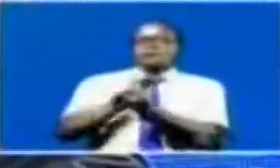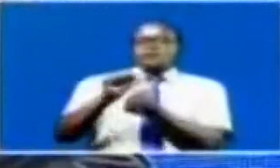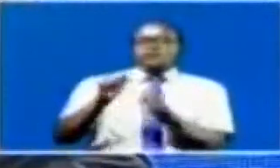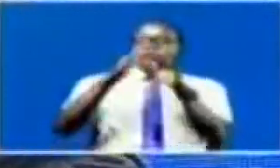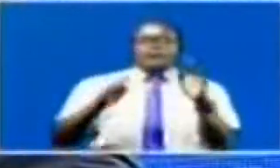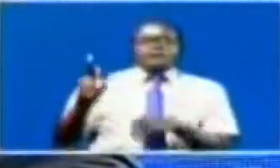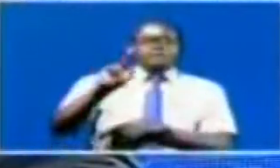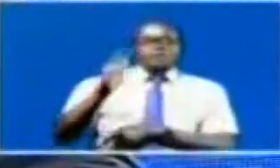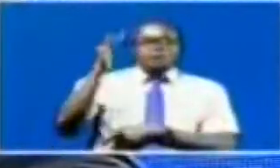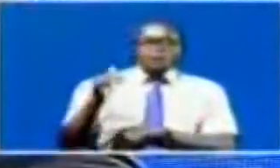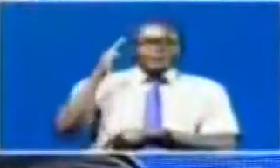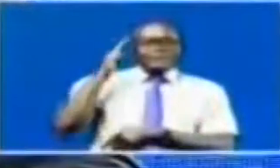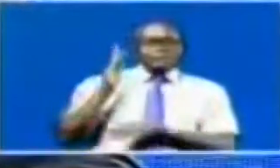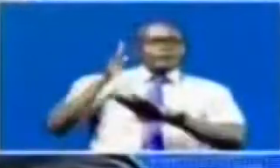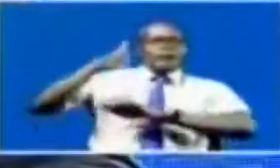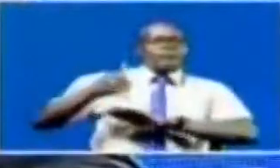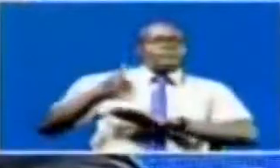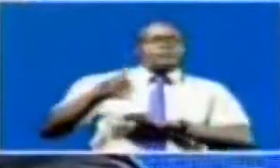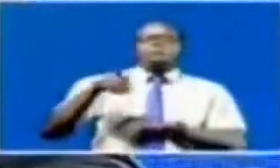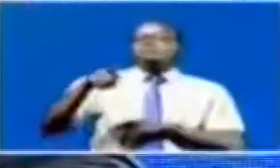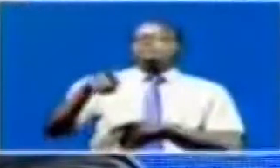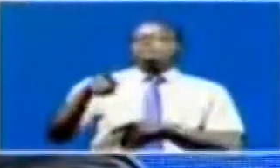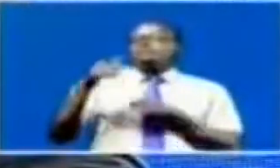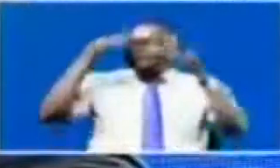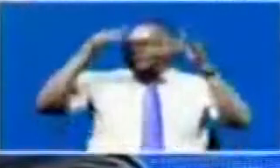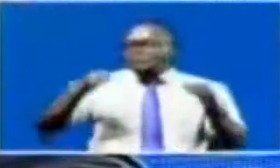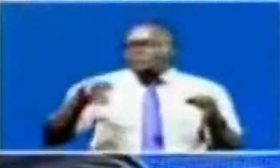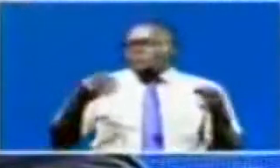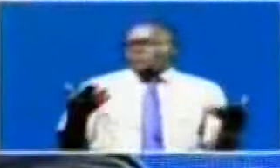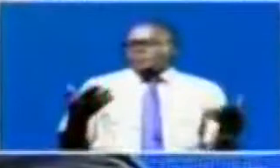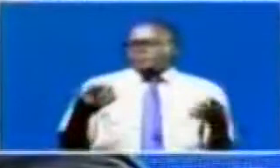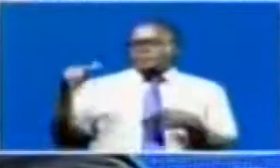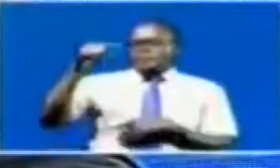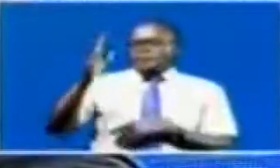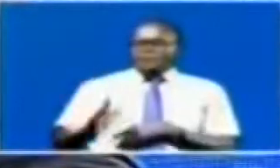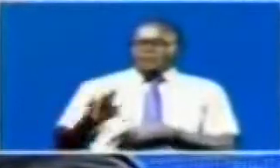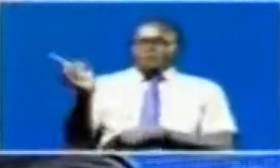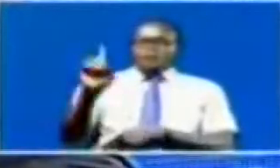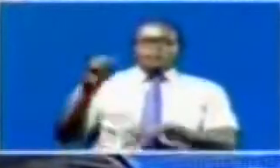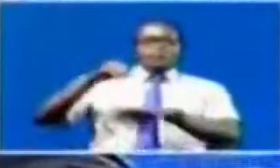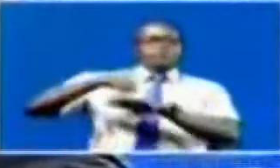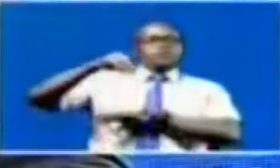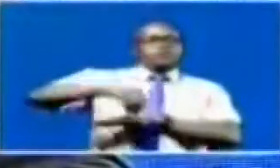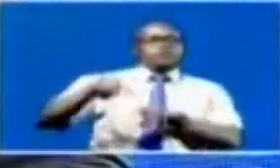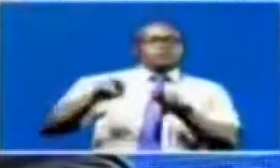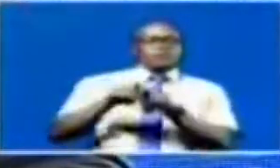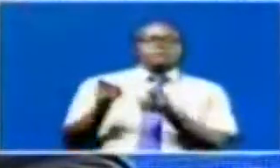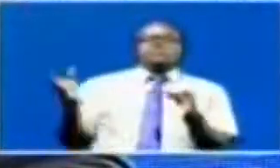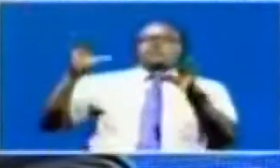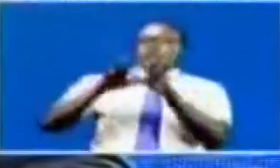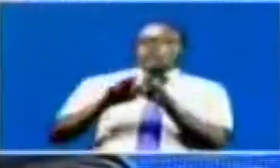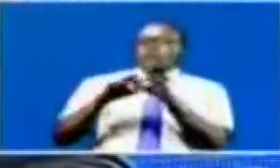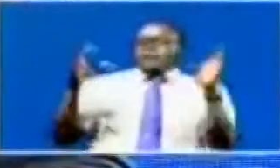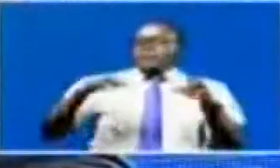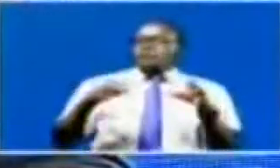ikiwa sababu mahususi bado haijatolewa kuhusiana na uamuzi huo. Gavana Nairobi Mike Mbuvi Sonko vilevile ameingilia mkondo huo